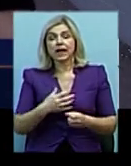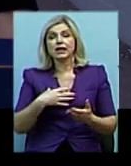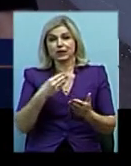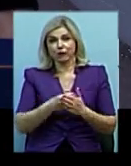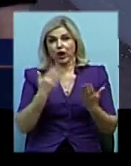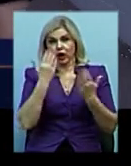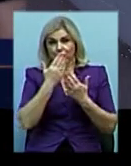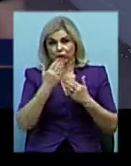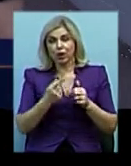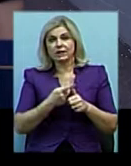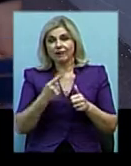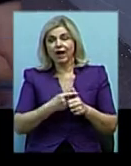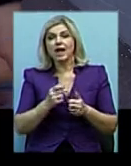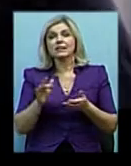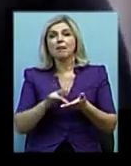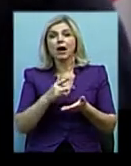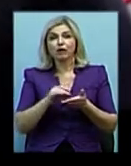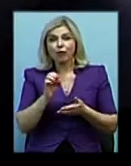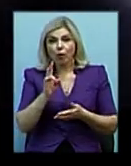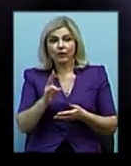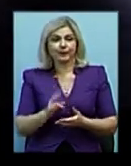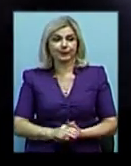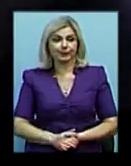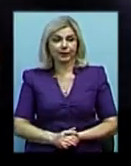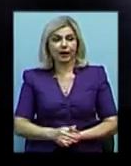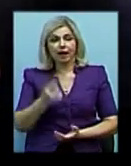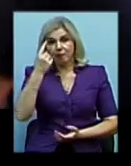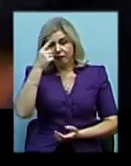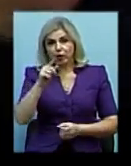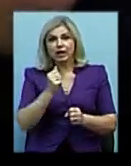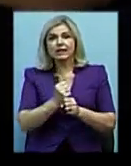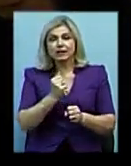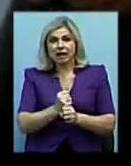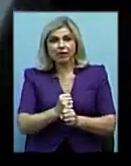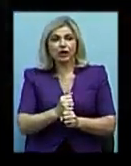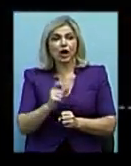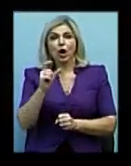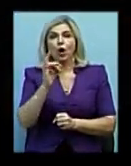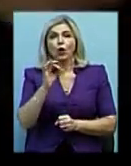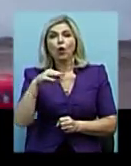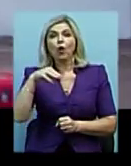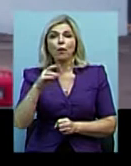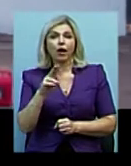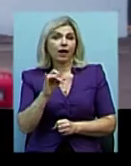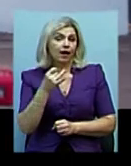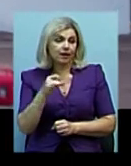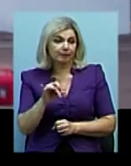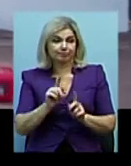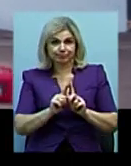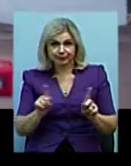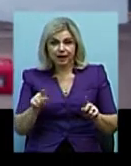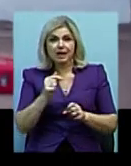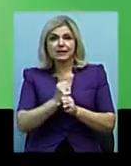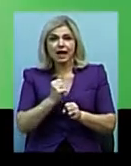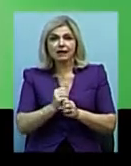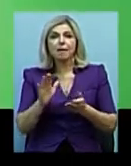необхідно хромакей та смартфон. Ідея створення громадського хромакею належить миколаївцю Іллі Іовенко. Чоловік створив безкоштовний простір